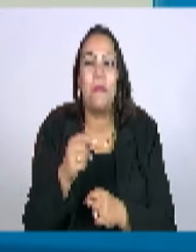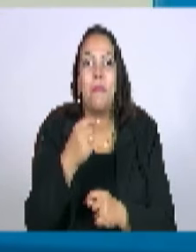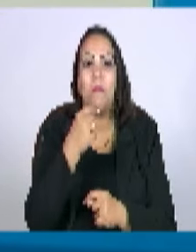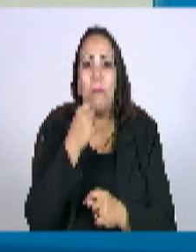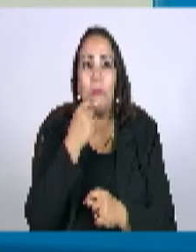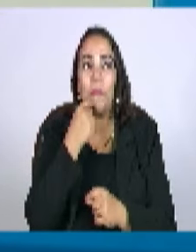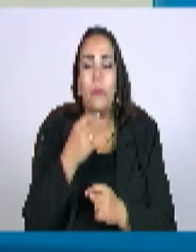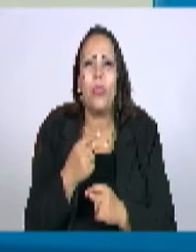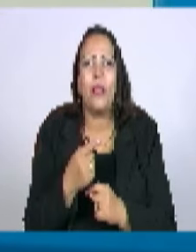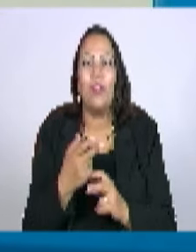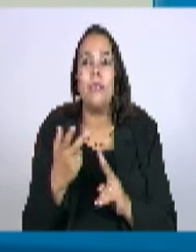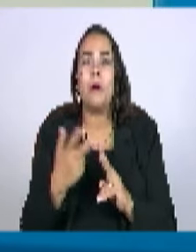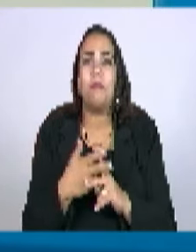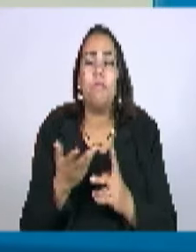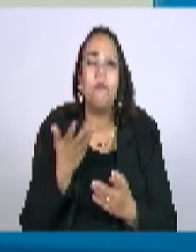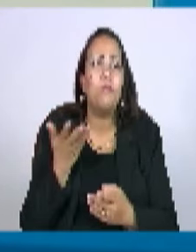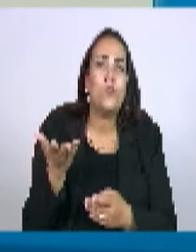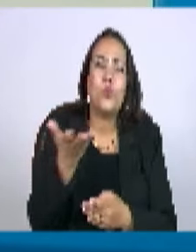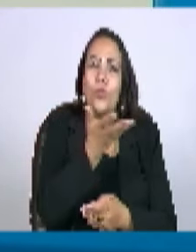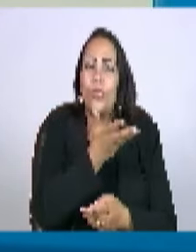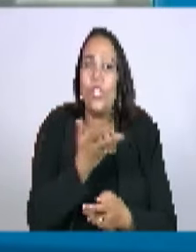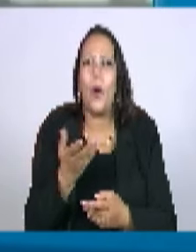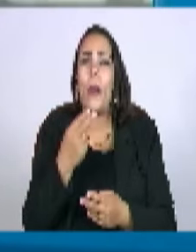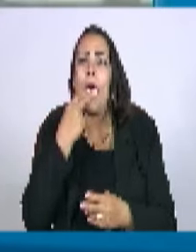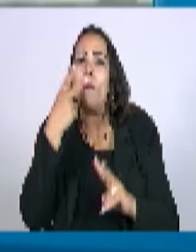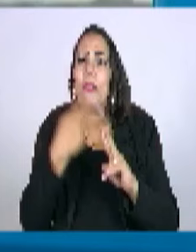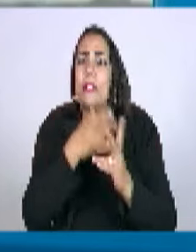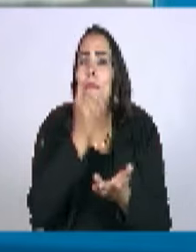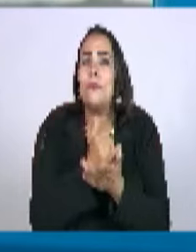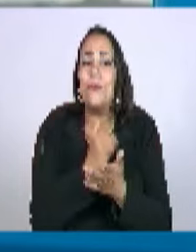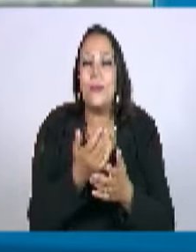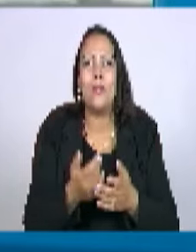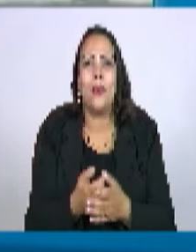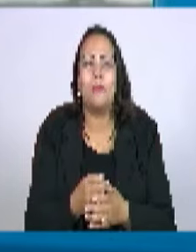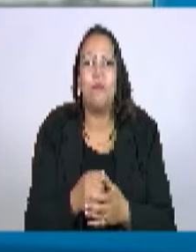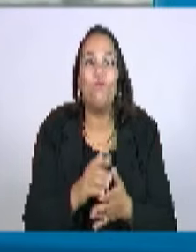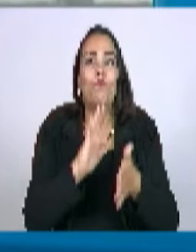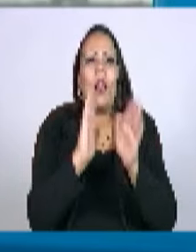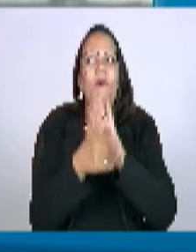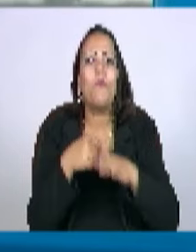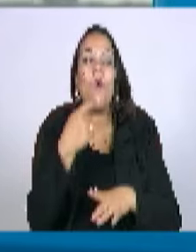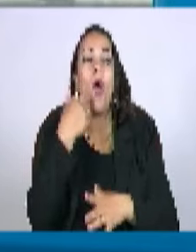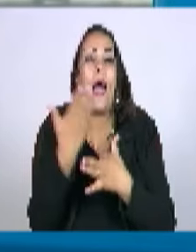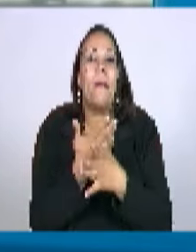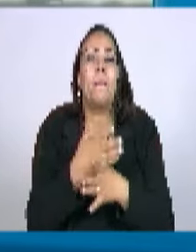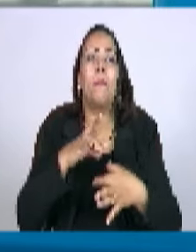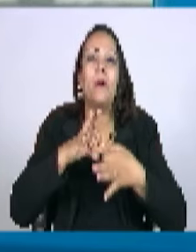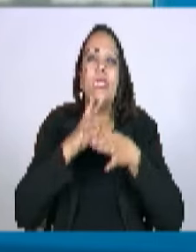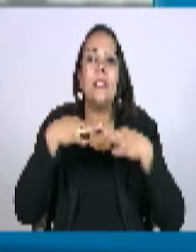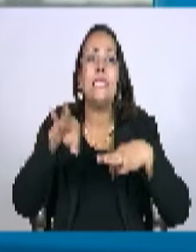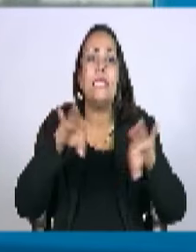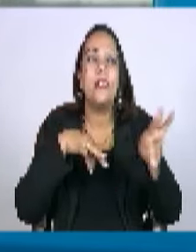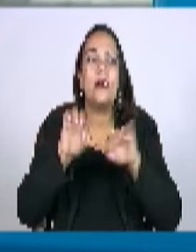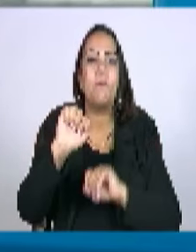حسب المتداول وتصريحات المسؤولين قضايا تتعلق بالسياسات النقديه واستهداف التضخم